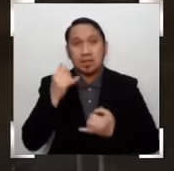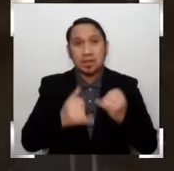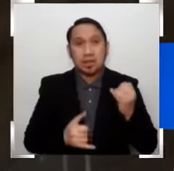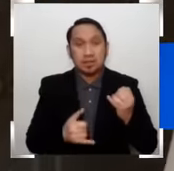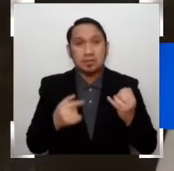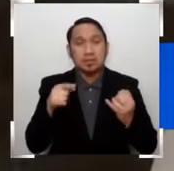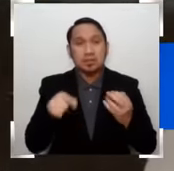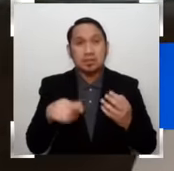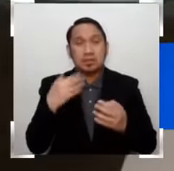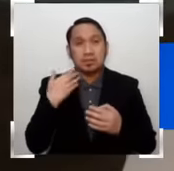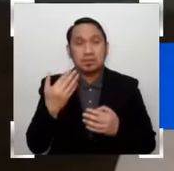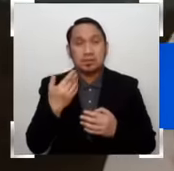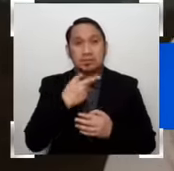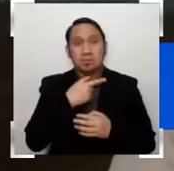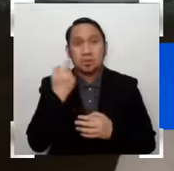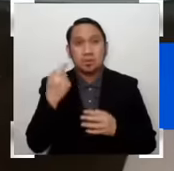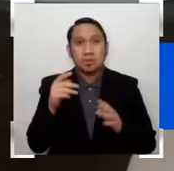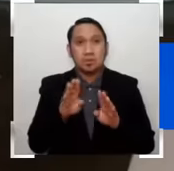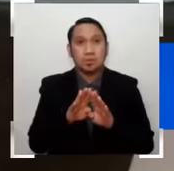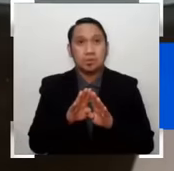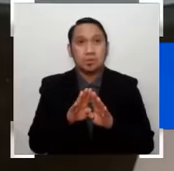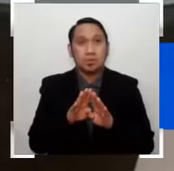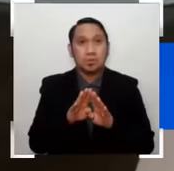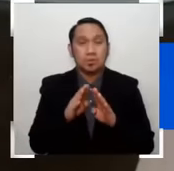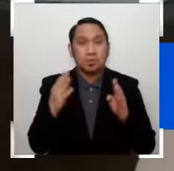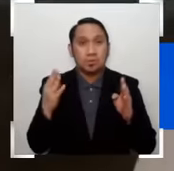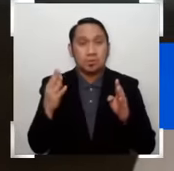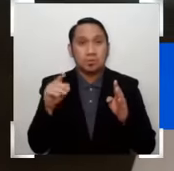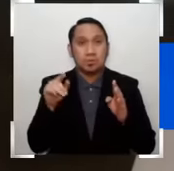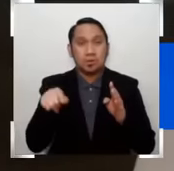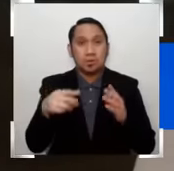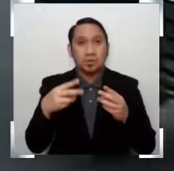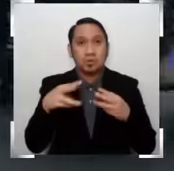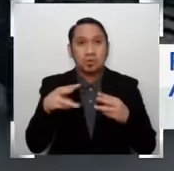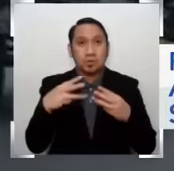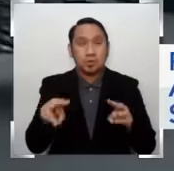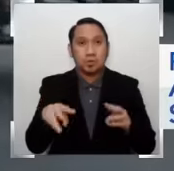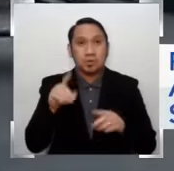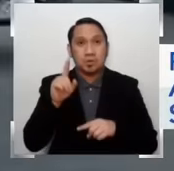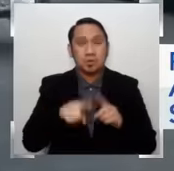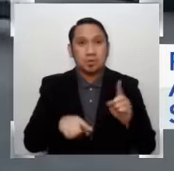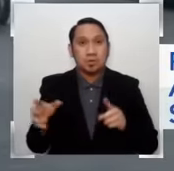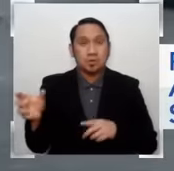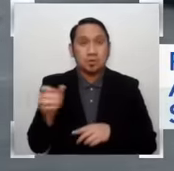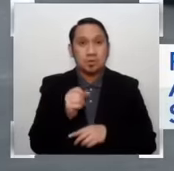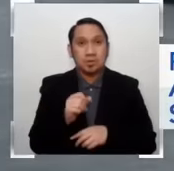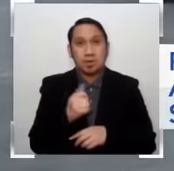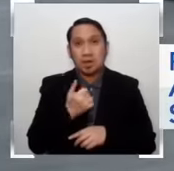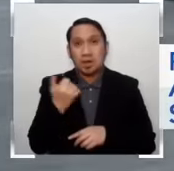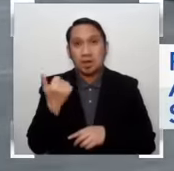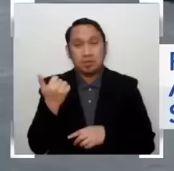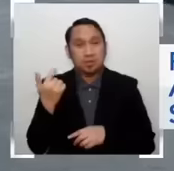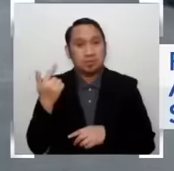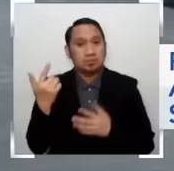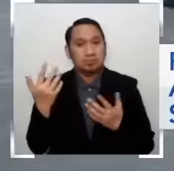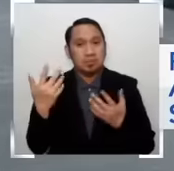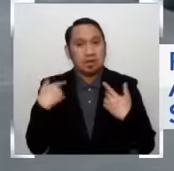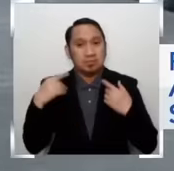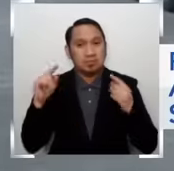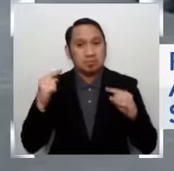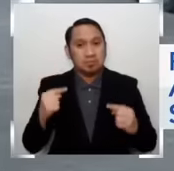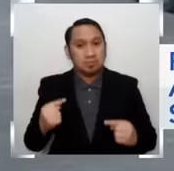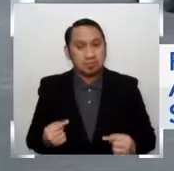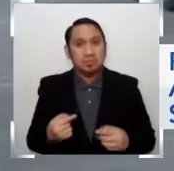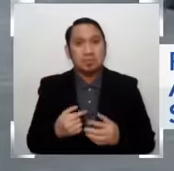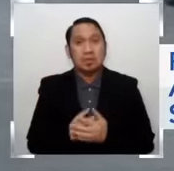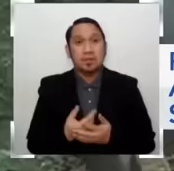ko yung bintana sa mga pasahero para makalabas sila at siya hindi ko siya makuha. Limang iba pang pasahero ang nasugatan. Nasa kusodiyan na ng